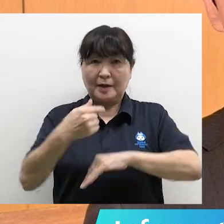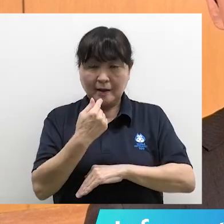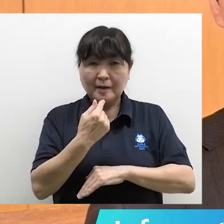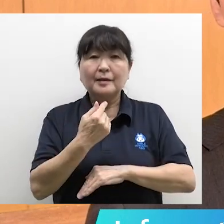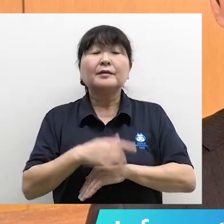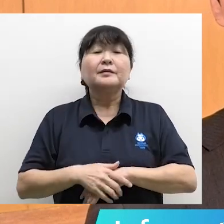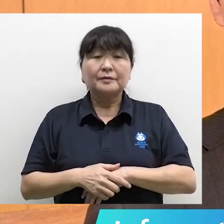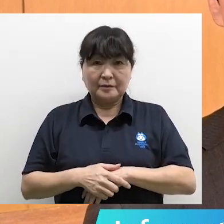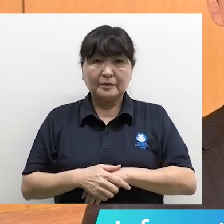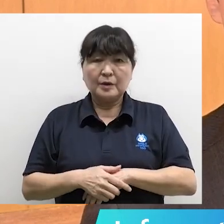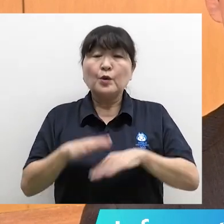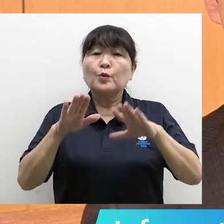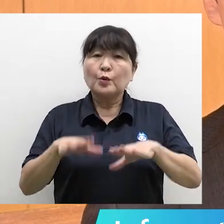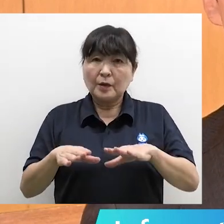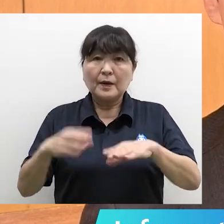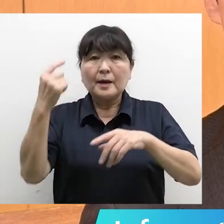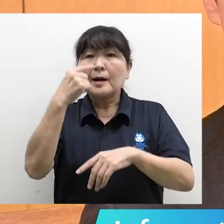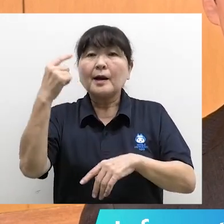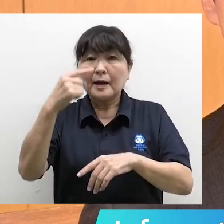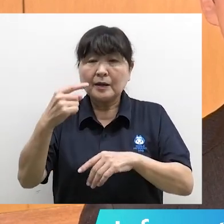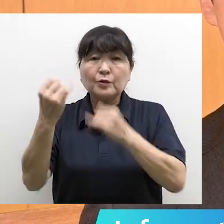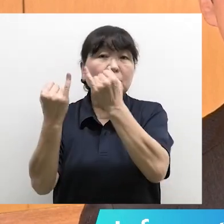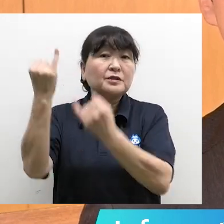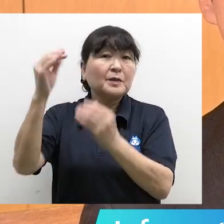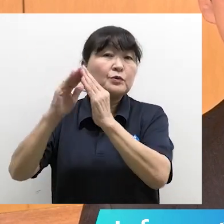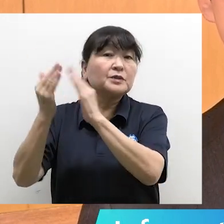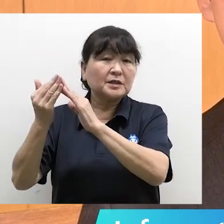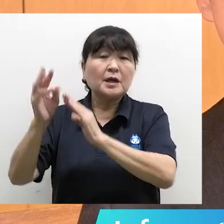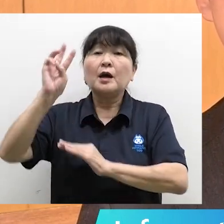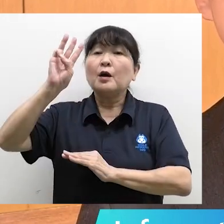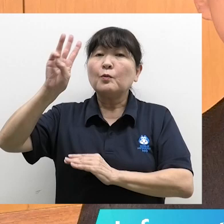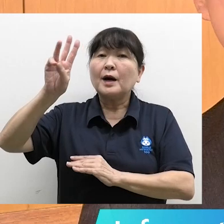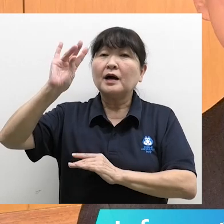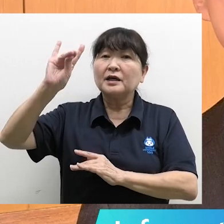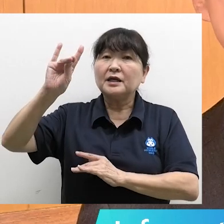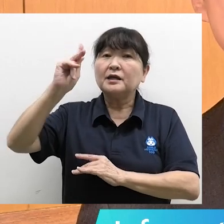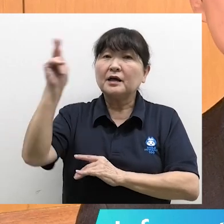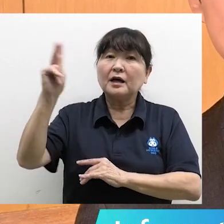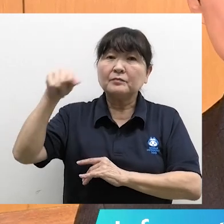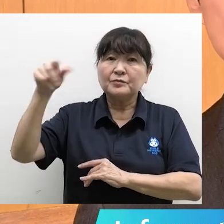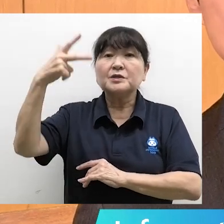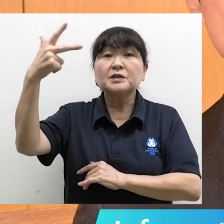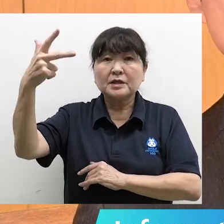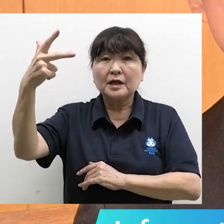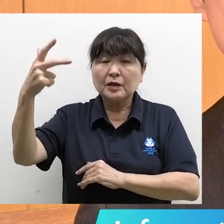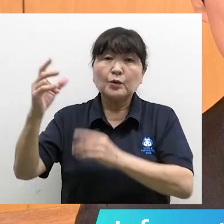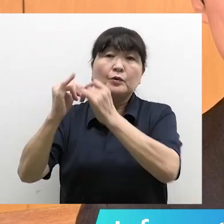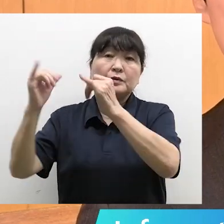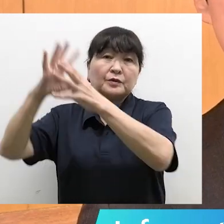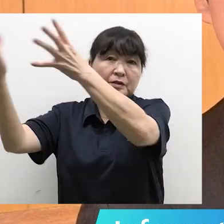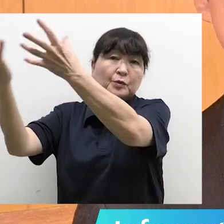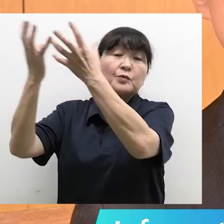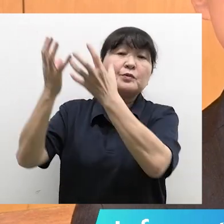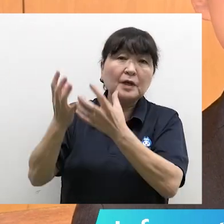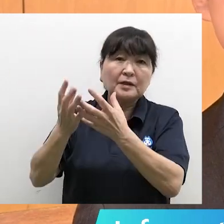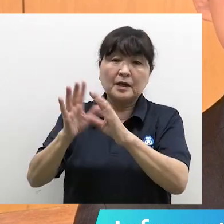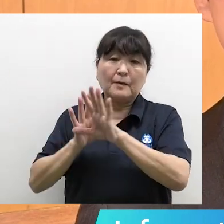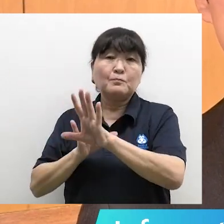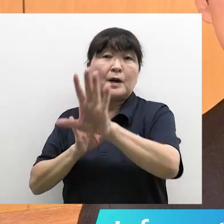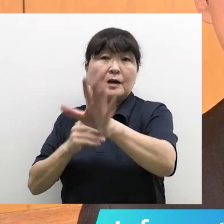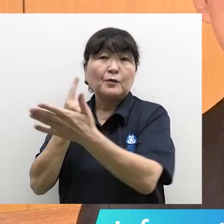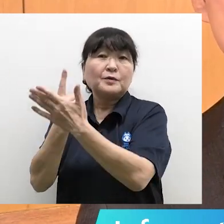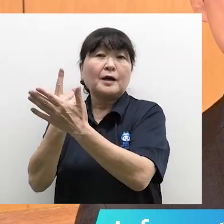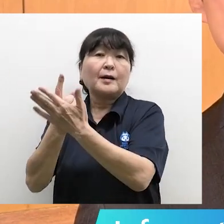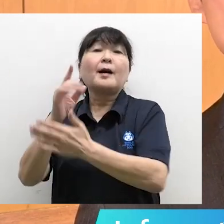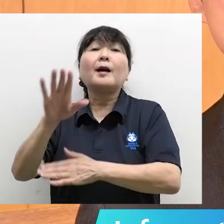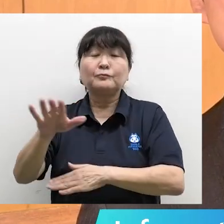は海外姉妹都市の脇岩市の皆さんも行列の一部加わっていただけるということでございます。神武様広